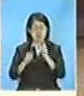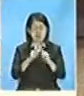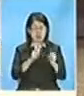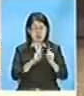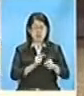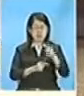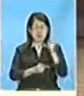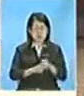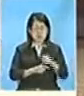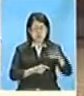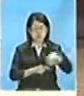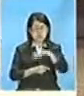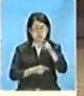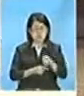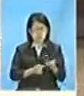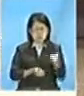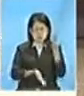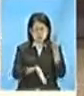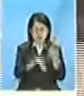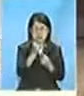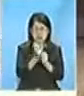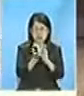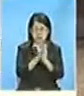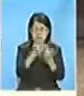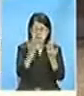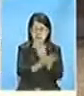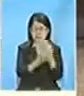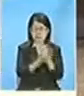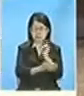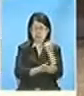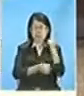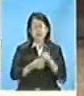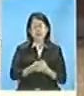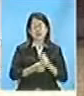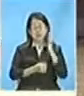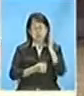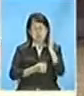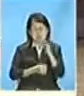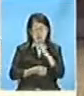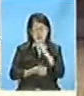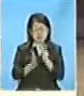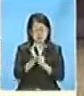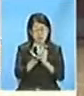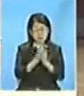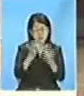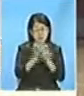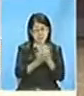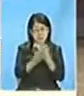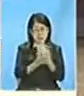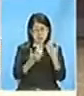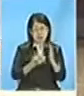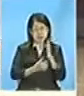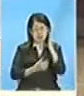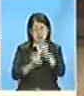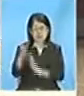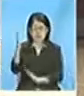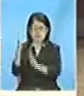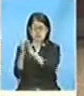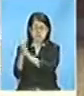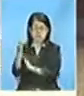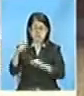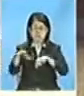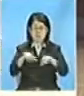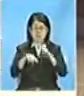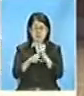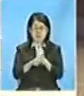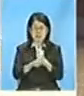เราควรจะต้องมีการปรับปรุงแก้ไขเพื่อให้กิจการของบ้านเมืองได้รับผลประโยชน์ม